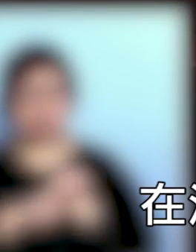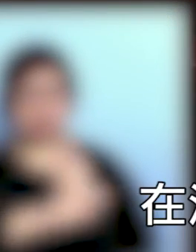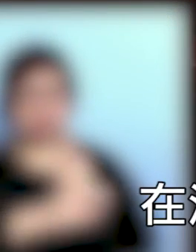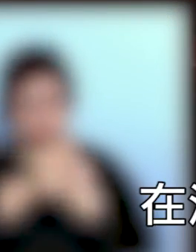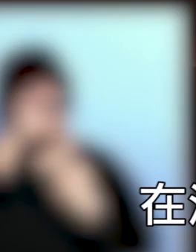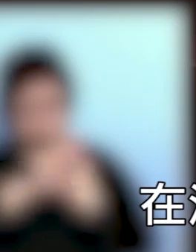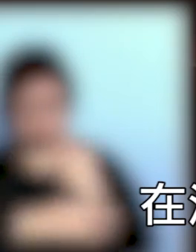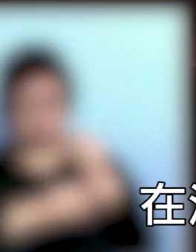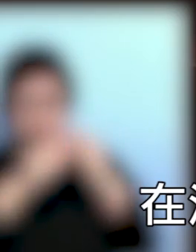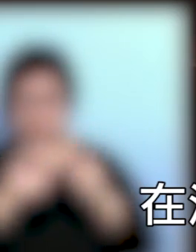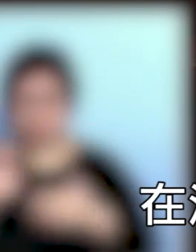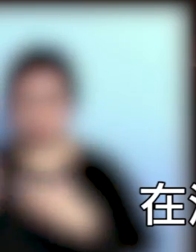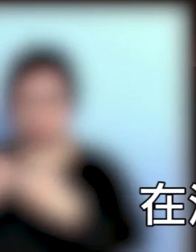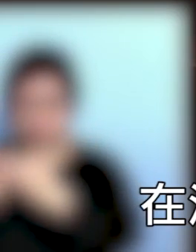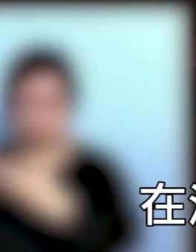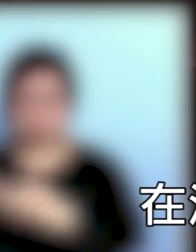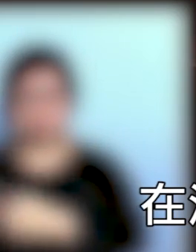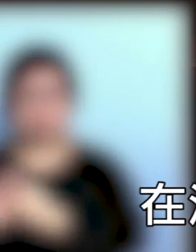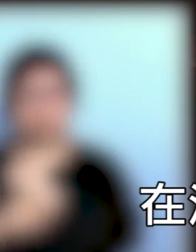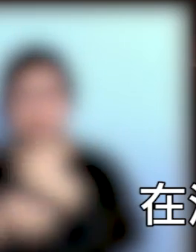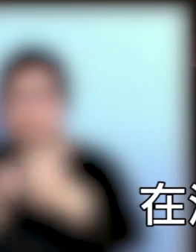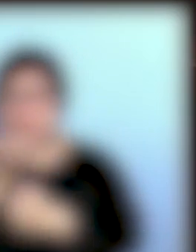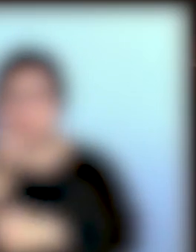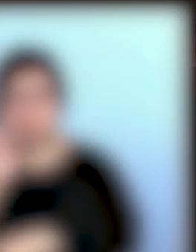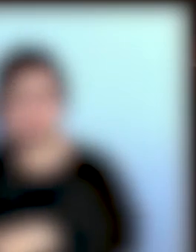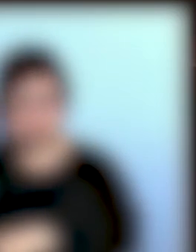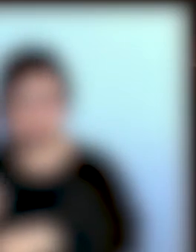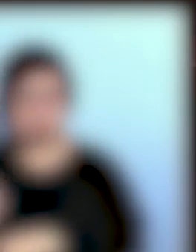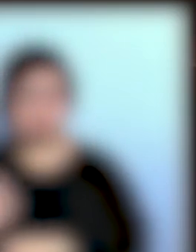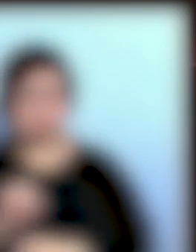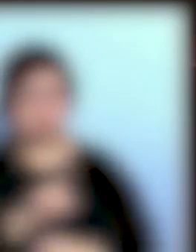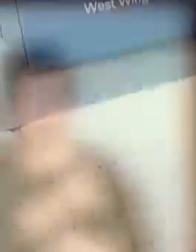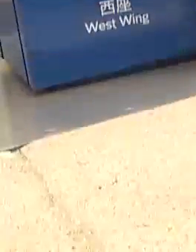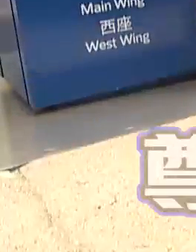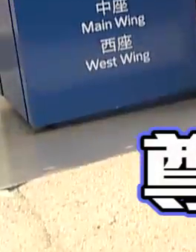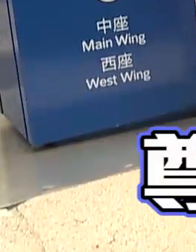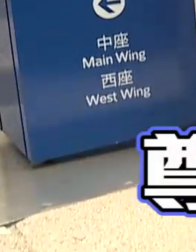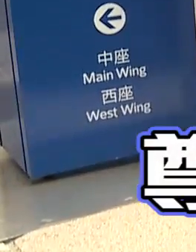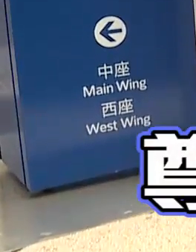司在没有寻求外间法律意见的情况下作出检控决定。